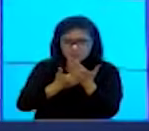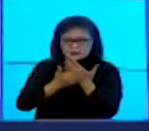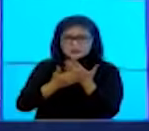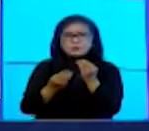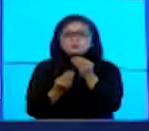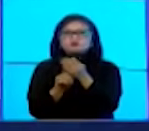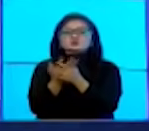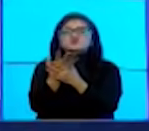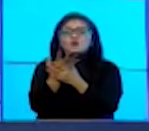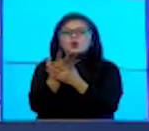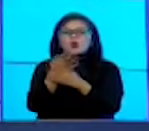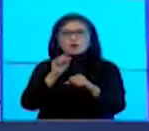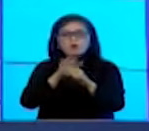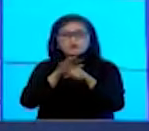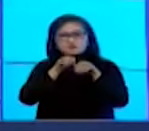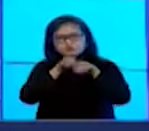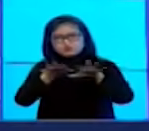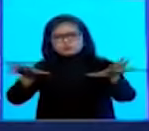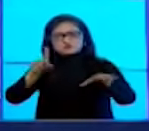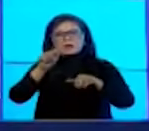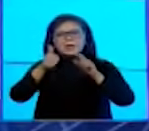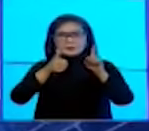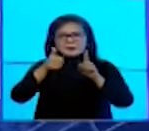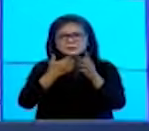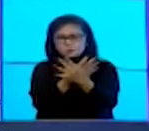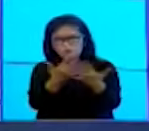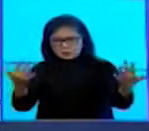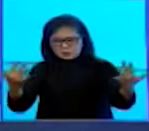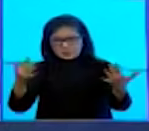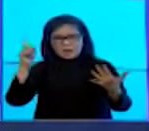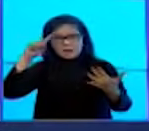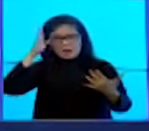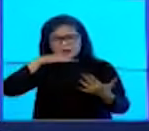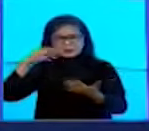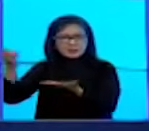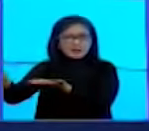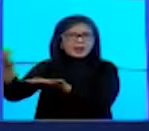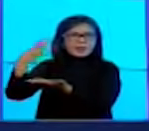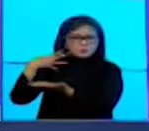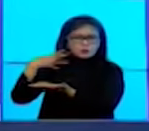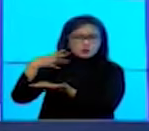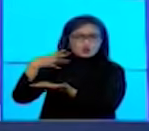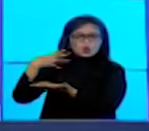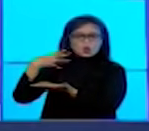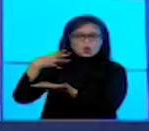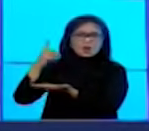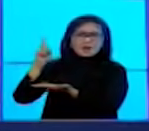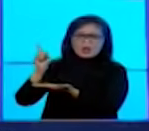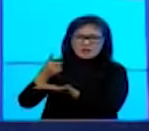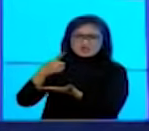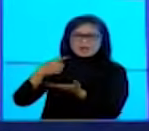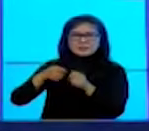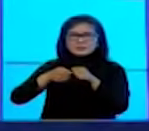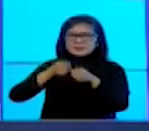berkembang menjadi 16 orang. Dan hari ini kita mendapat laporan setelah diadakan pelaksanaan PCR